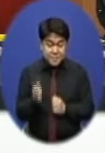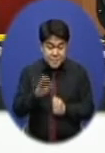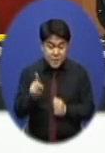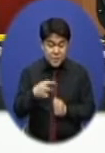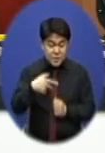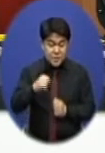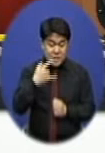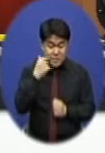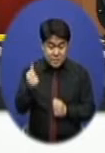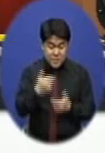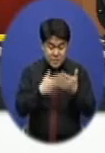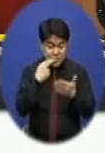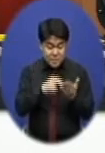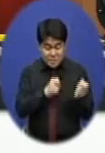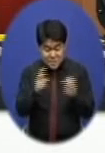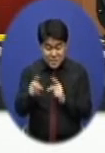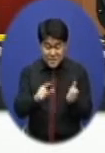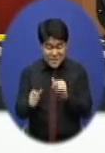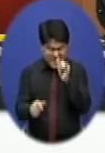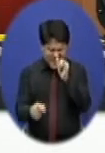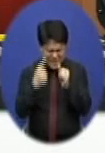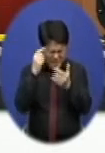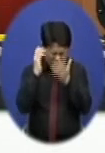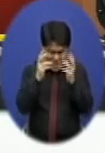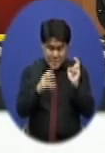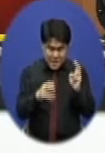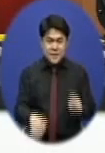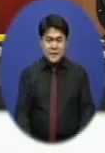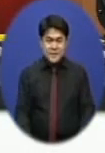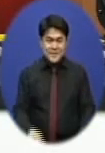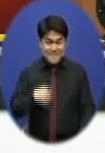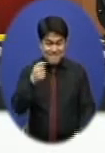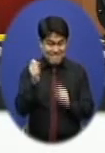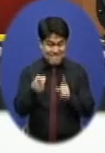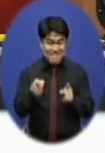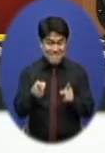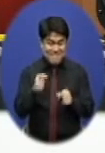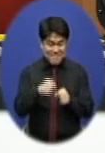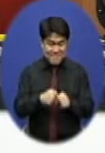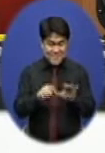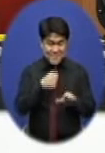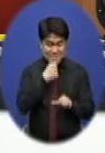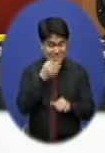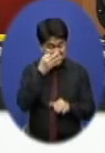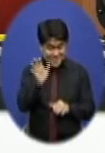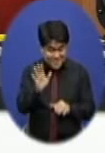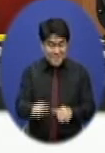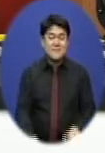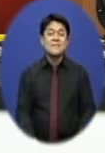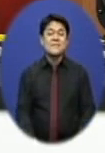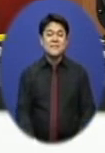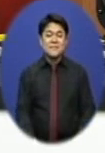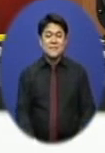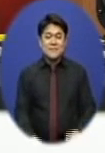뭐 시아버님한테 영상 편지 띄우고 네. 하니까 막 이렇게 머리가 혼란스러웠던 것 같아요. 다음 기회를 드리기 위해서 점수를 오늘 안 보겠습니다.